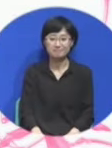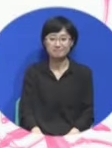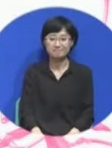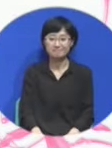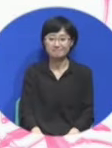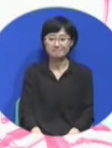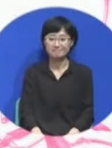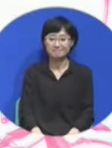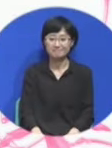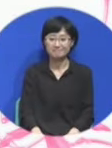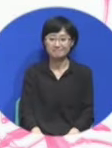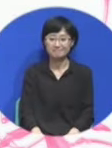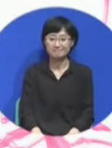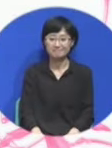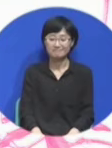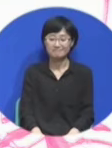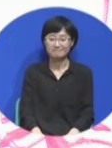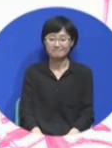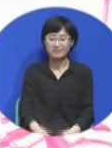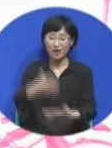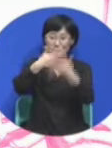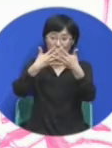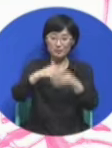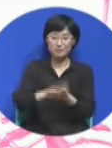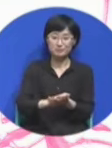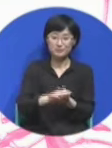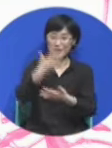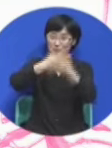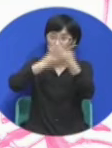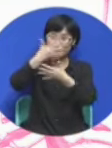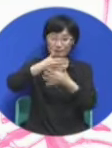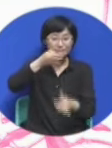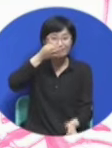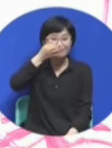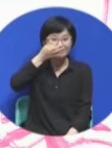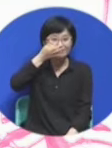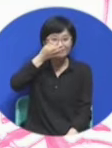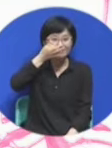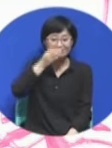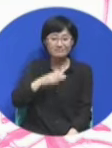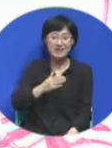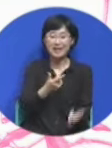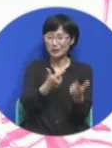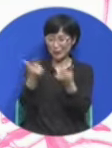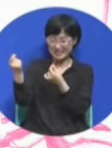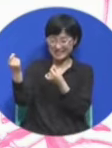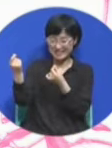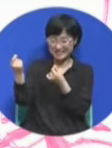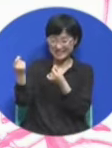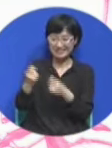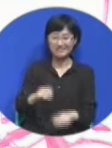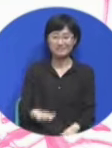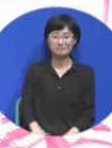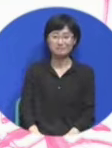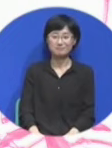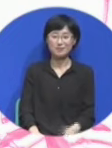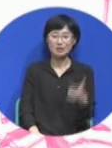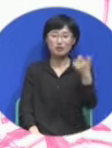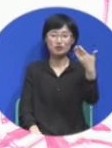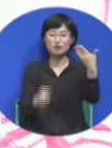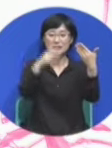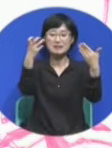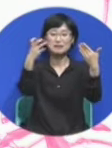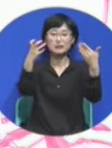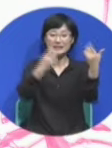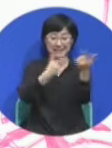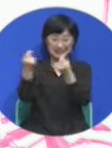我们一起查找一下. 네, 저 화면 떴어요. 느린 분들을 위해서 하면 떴어요. 为了那些翻找圣经慢的人. 자, 우리 같이 한번 시편 69편